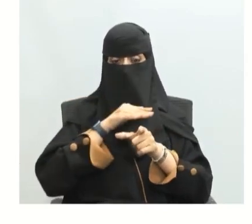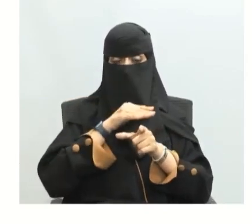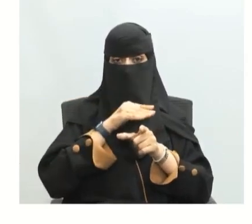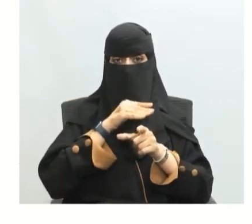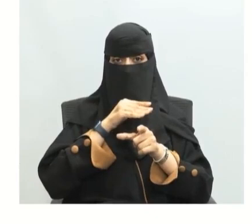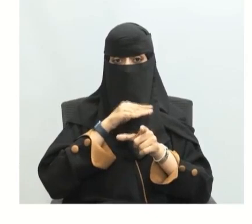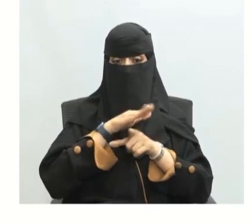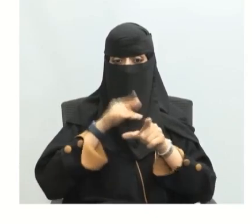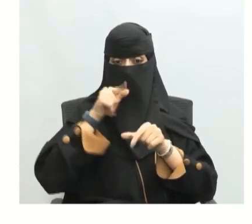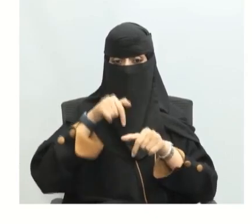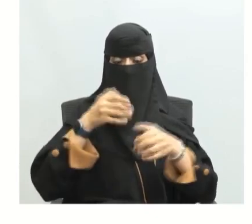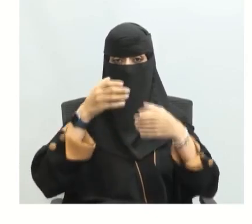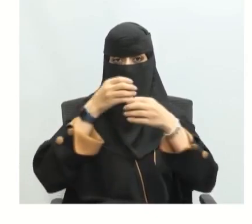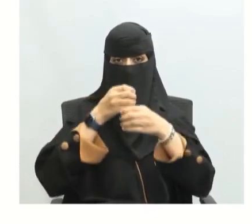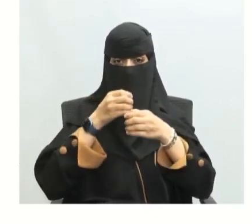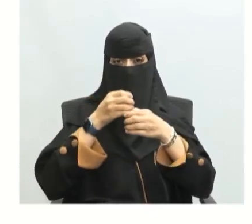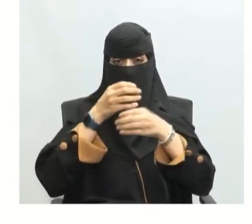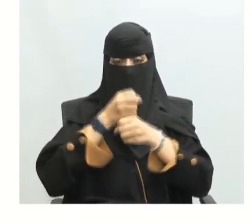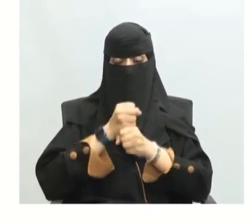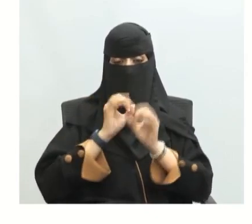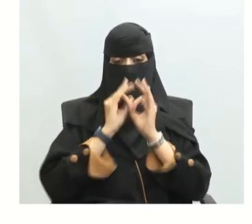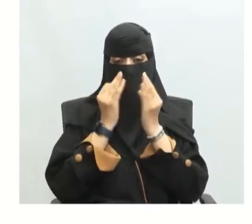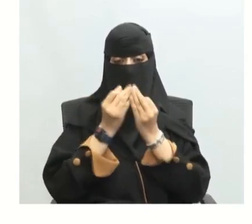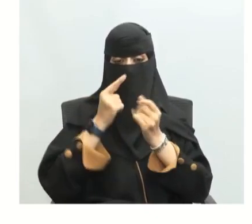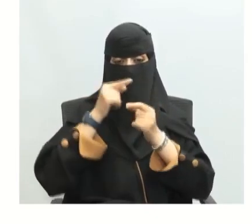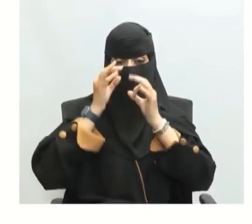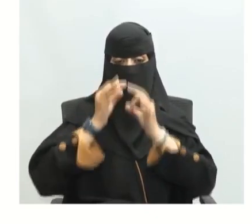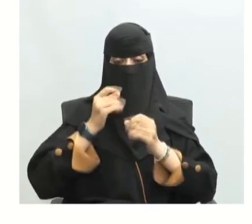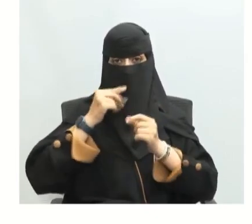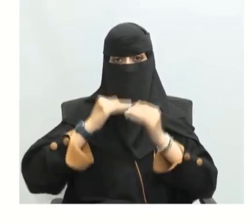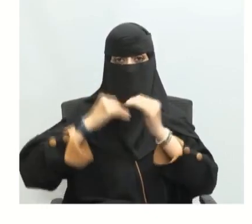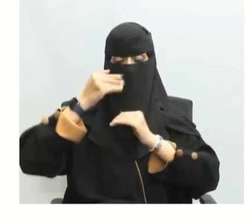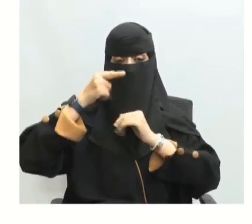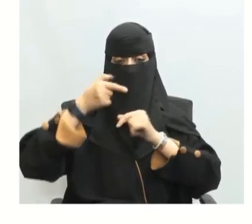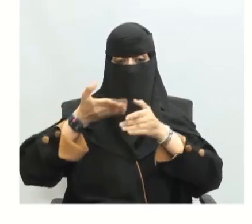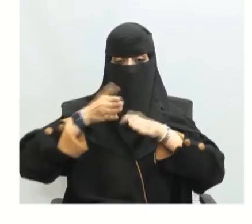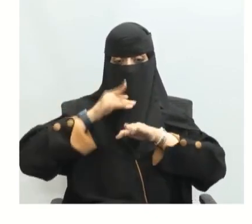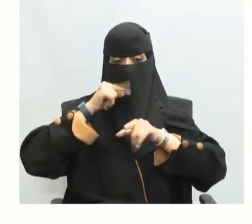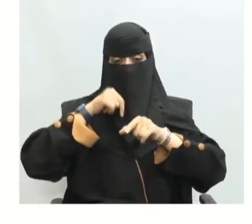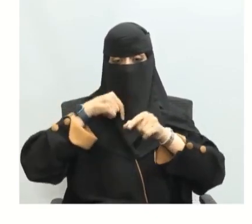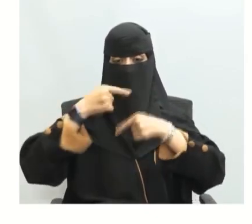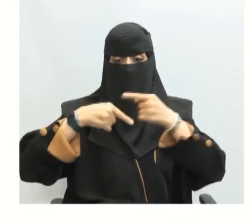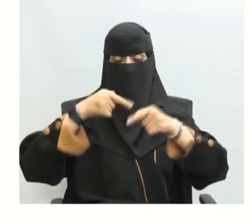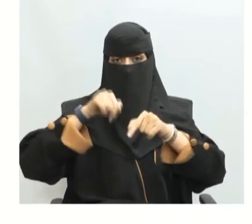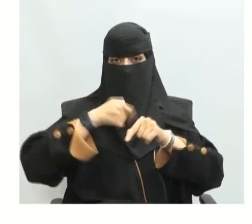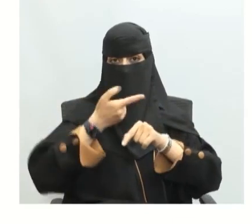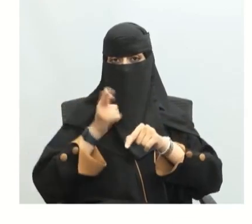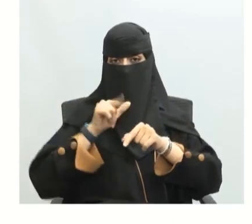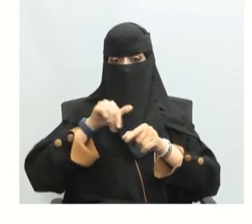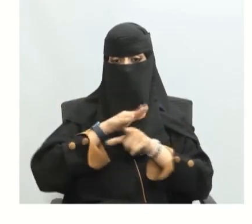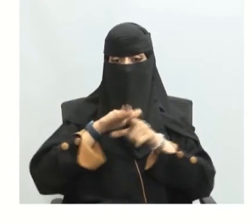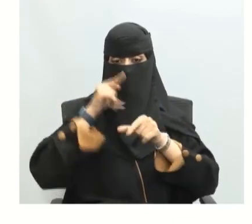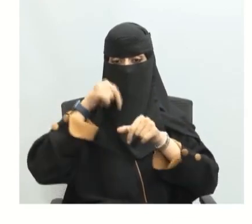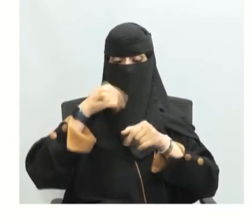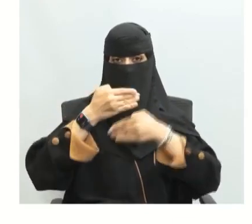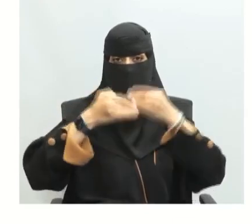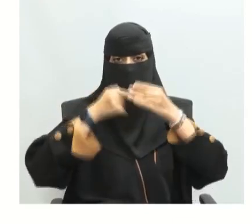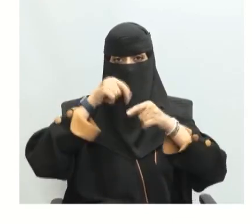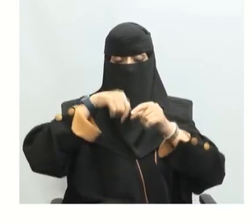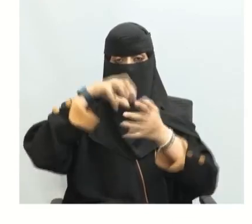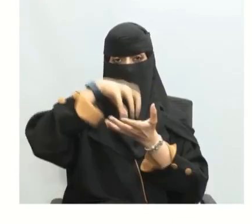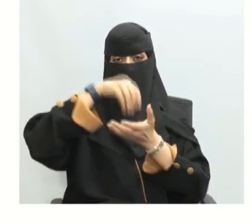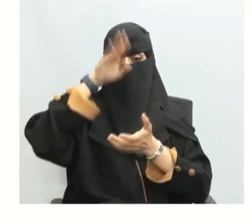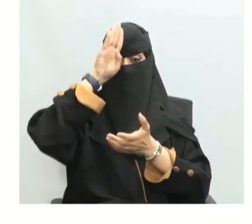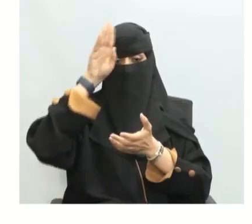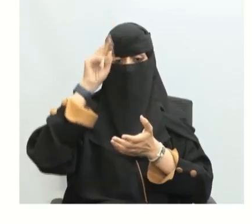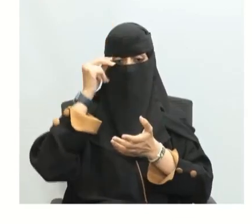وحمايه المجتمع بترسيخ قيم التنوع والتعاوش والتعايش والتلاحم الوطني وقد انشئ مركز الملك عبد